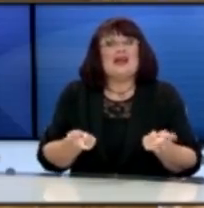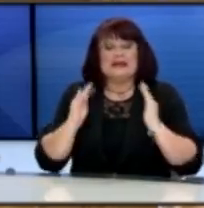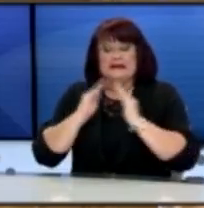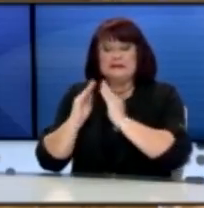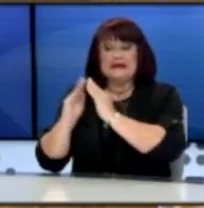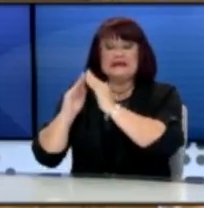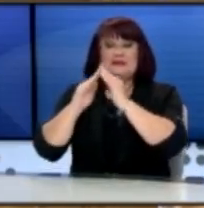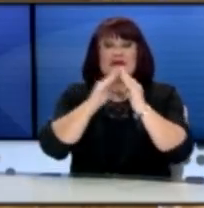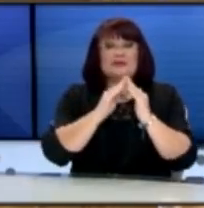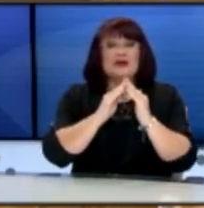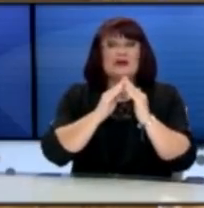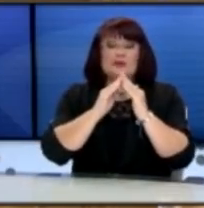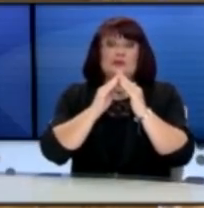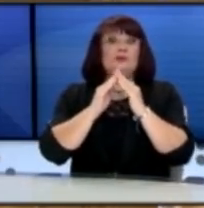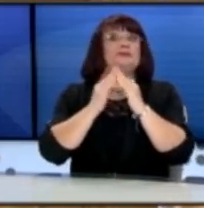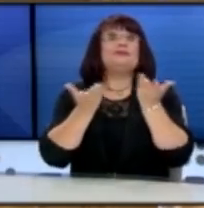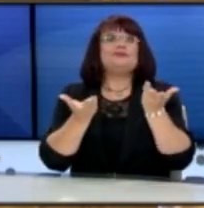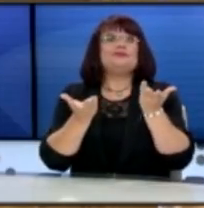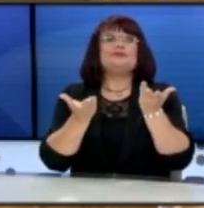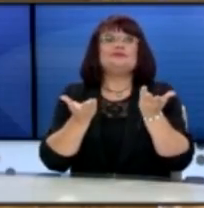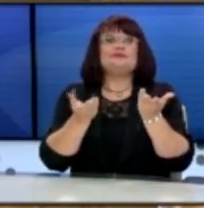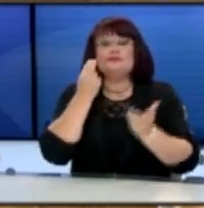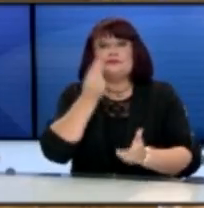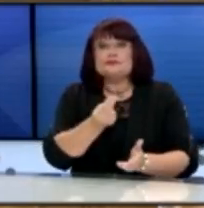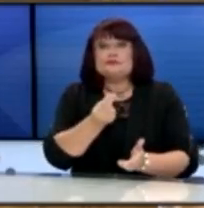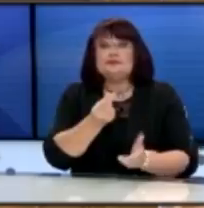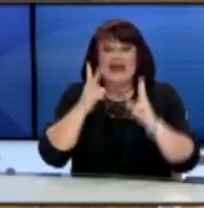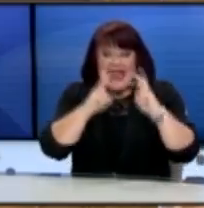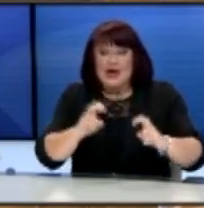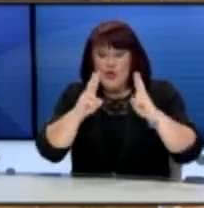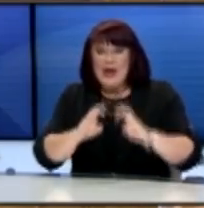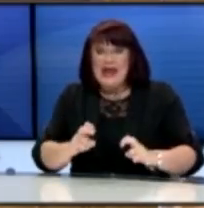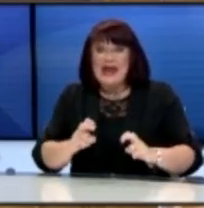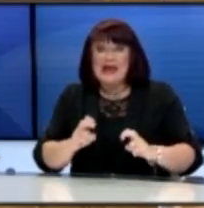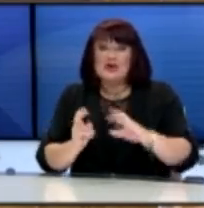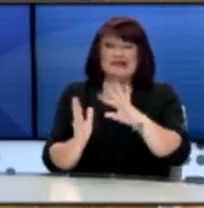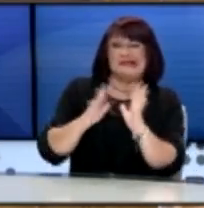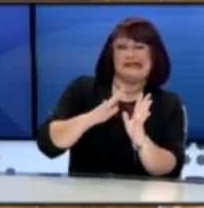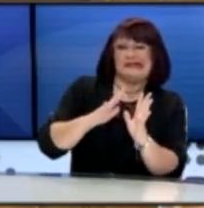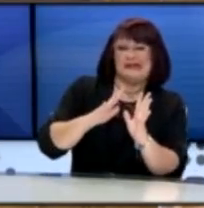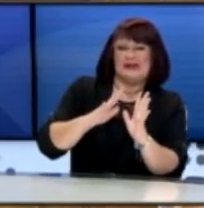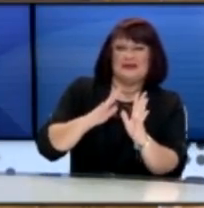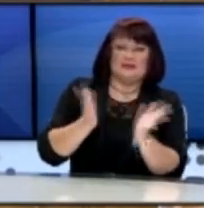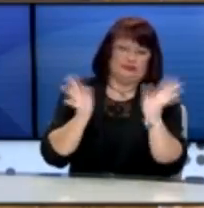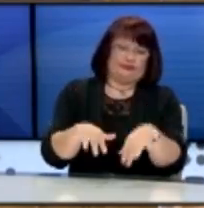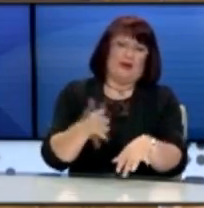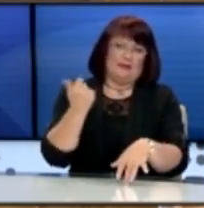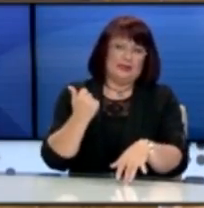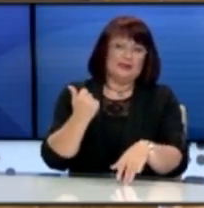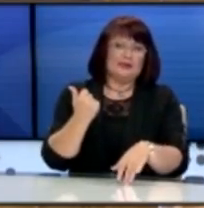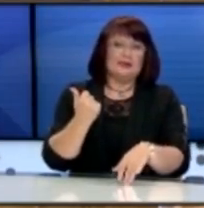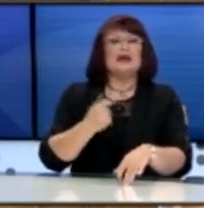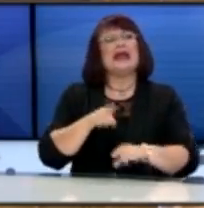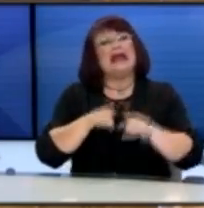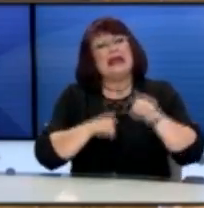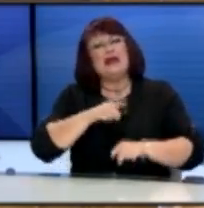ακίνητα που δεν έχουν αποδεδειγμένα από τους ελέγχους σας καταστραφεί ολοσχερός, όπως λέτε, ή έχουν